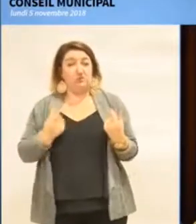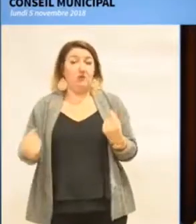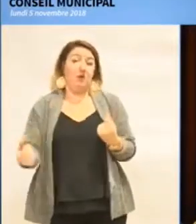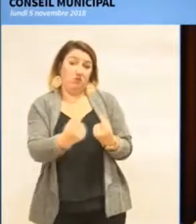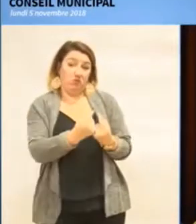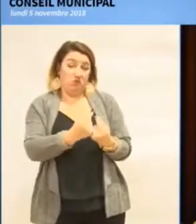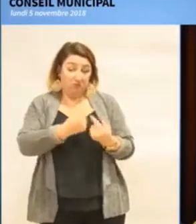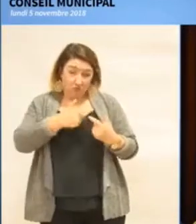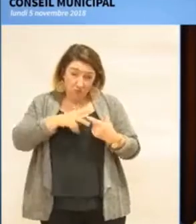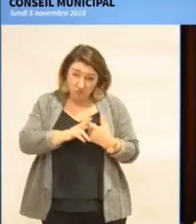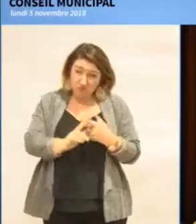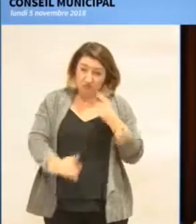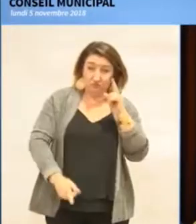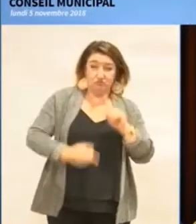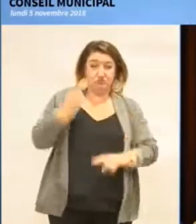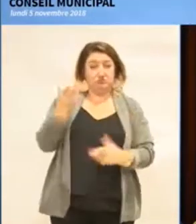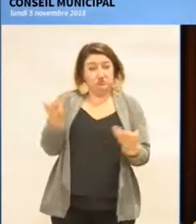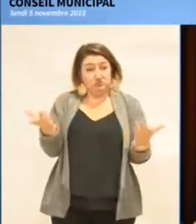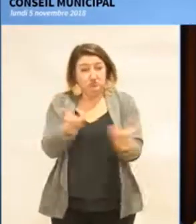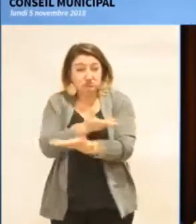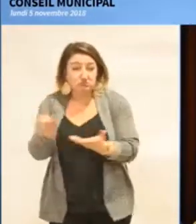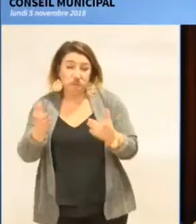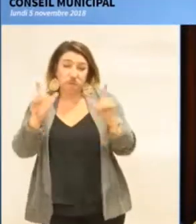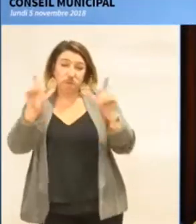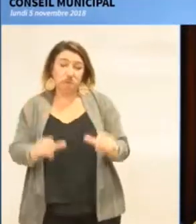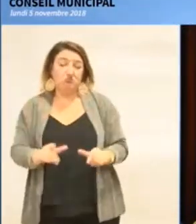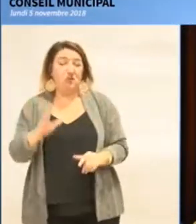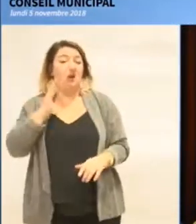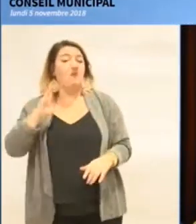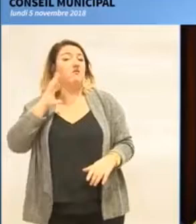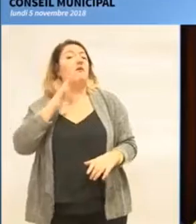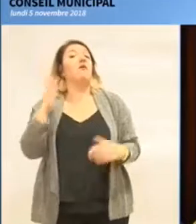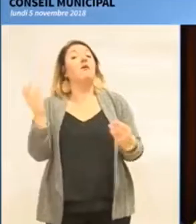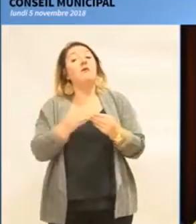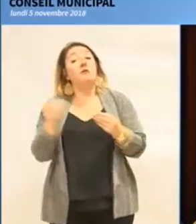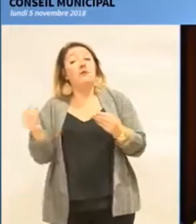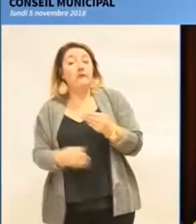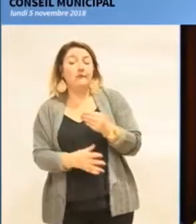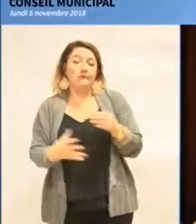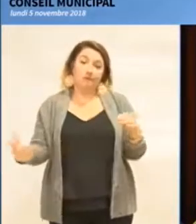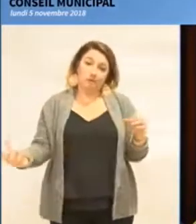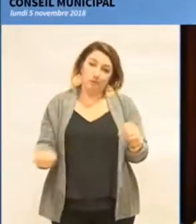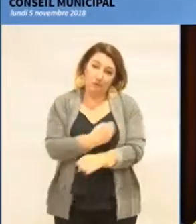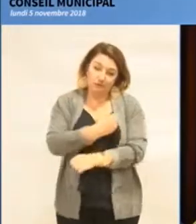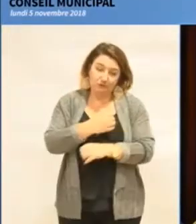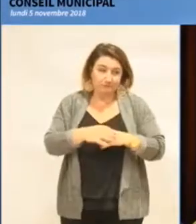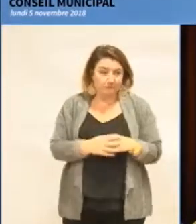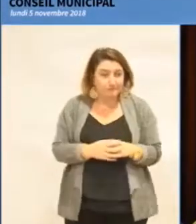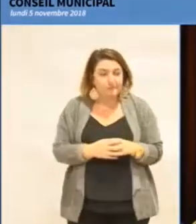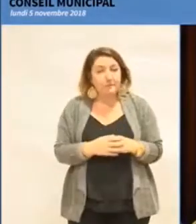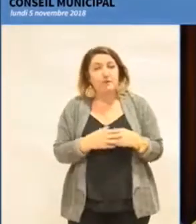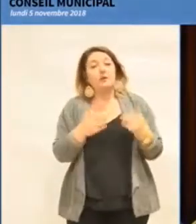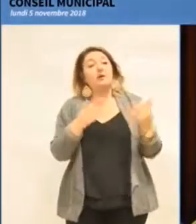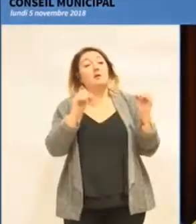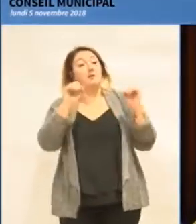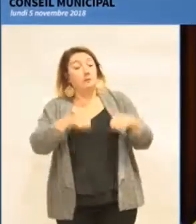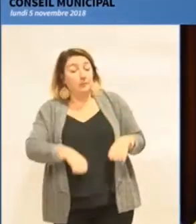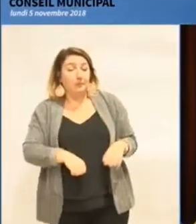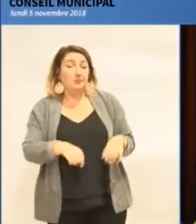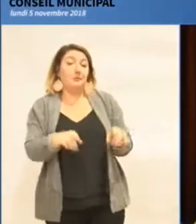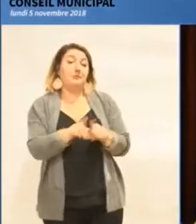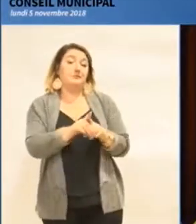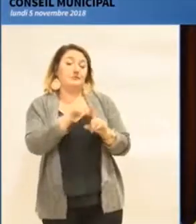un outil de dialogue, avant tout un outil qui permettait justement un travail de prévention. Vous auriez pu enfin évoquer